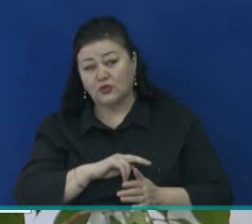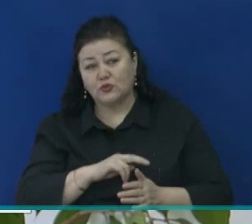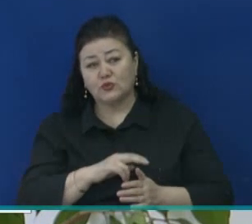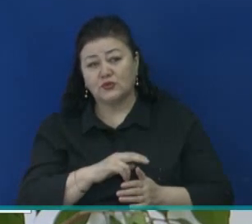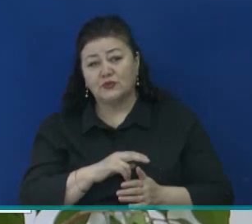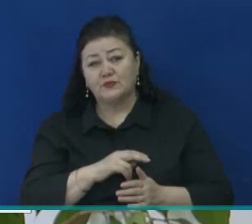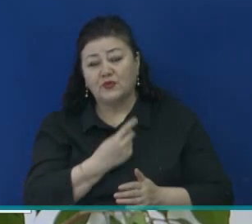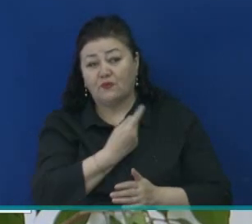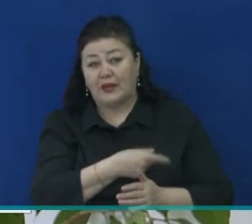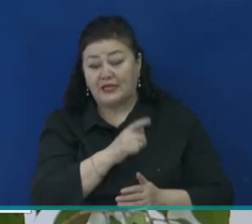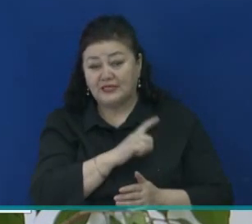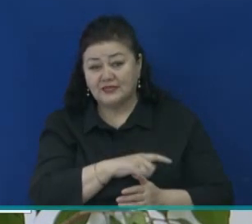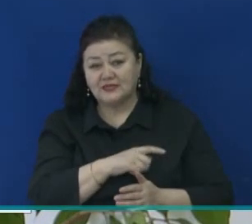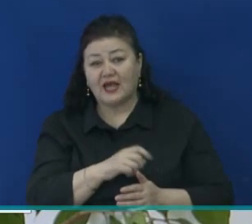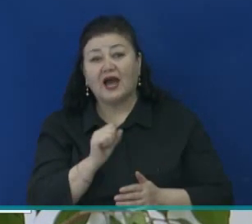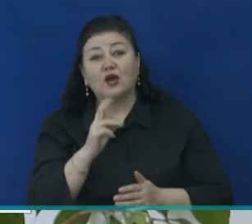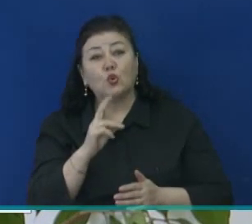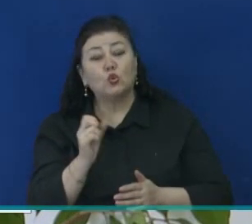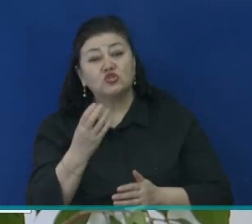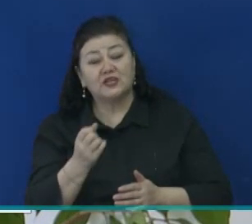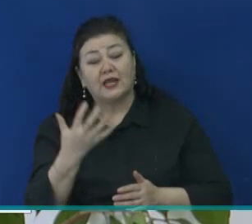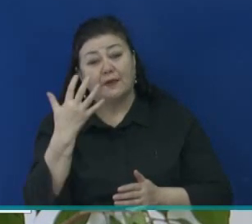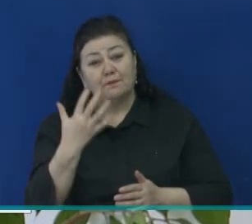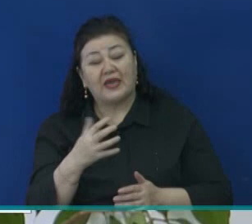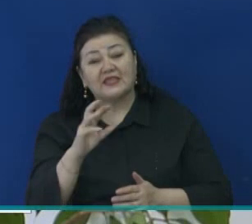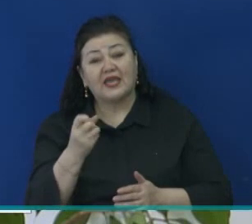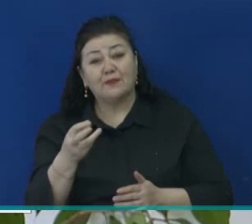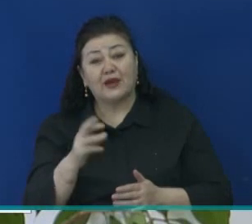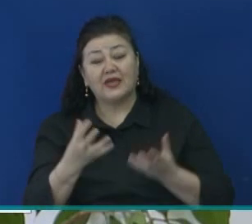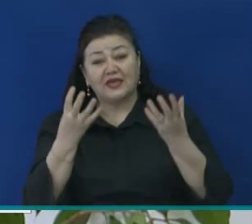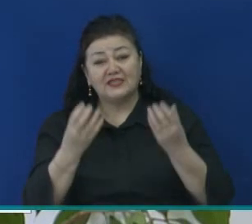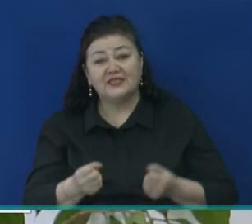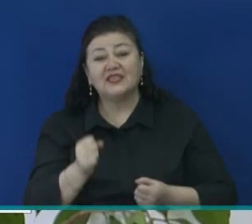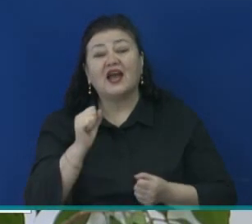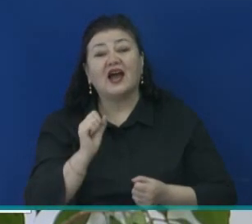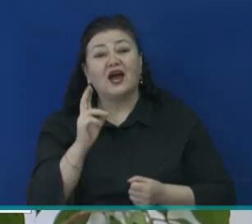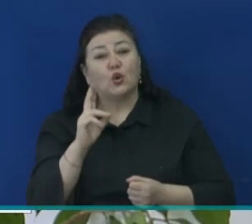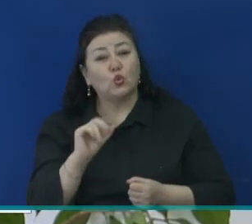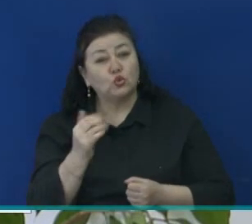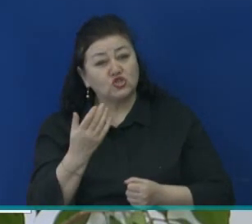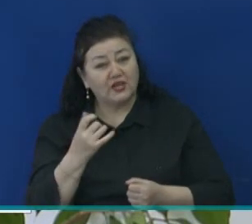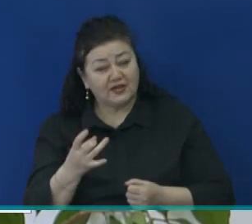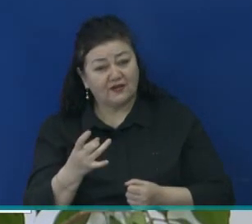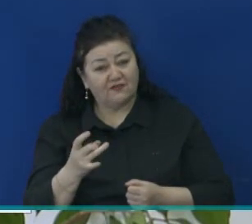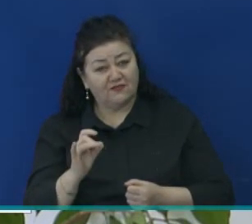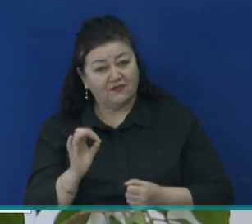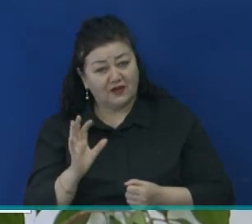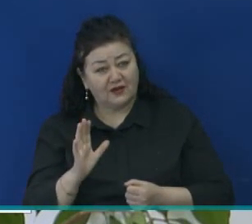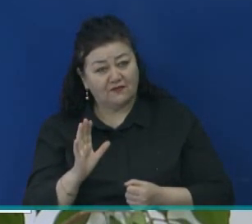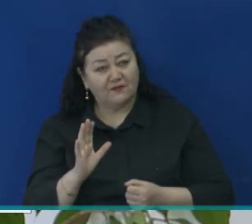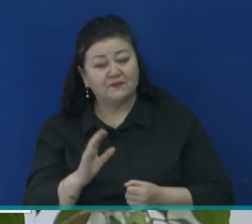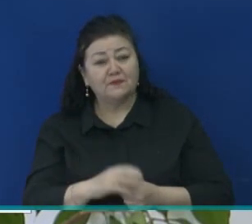Осы 5 мамыр акушер күніне орай біз перинаталық орталықта